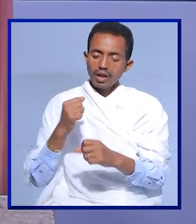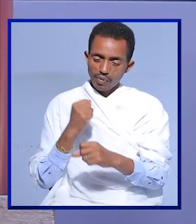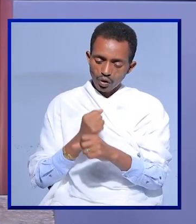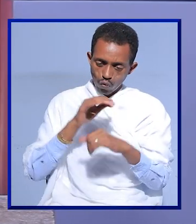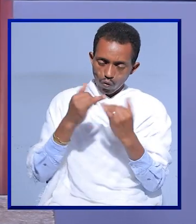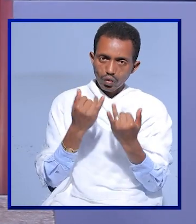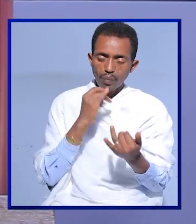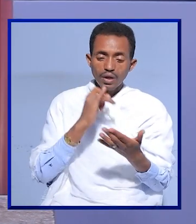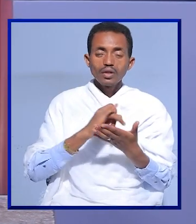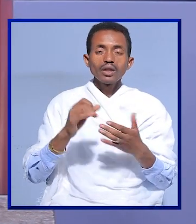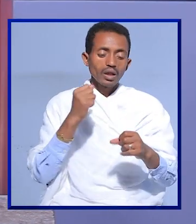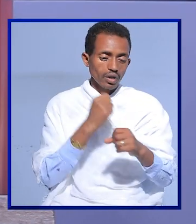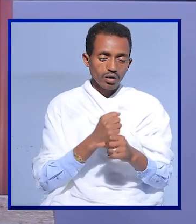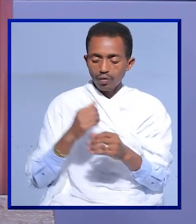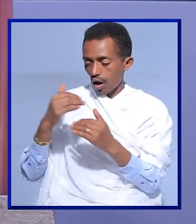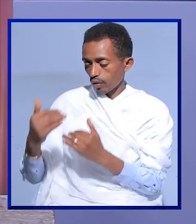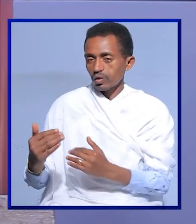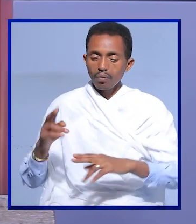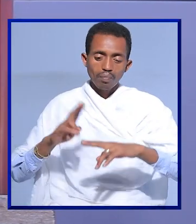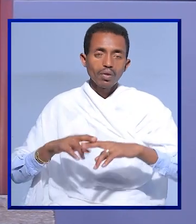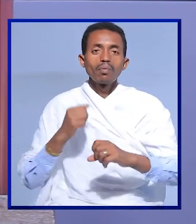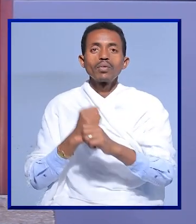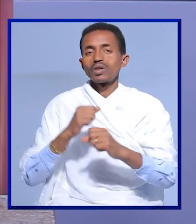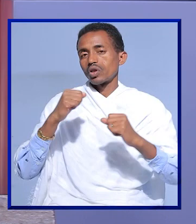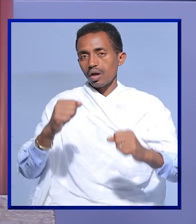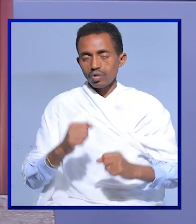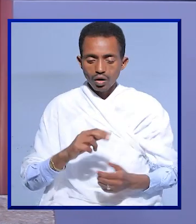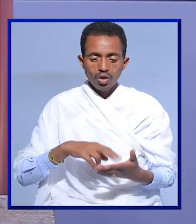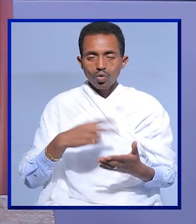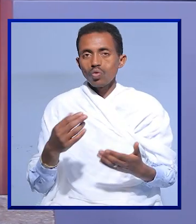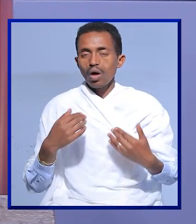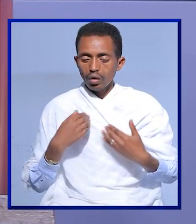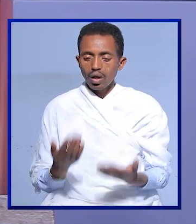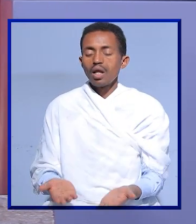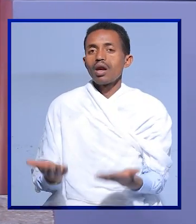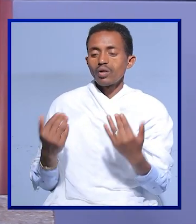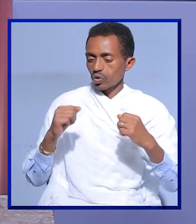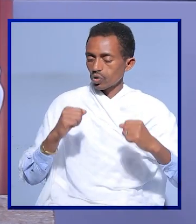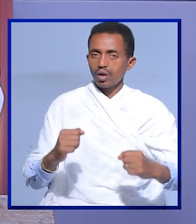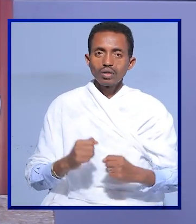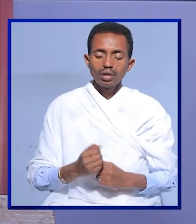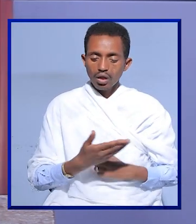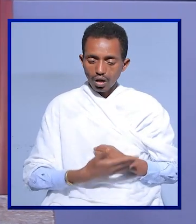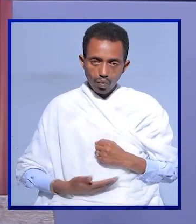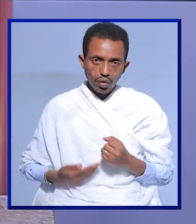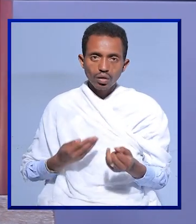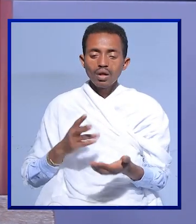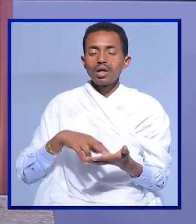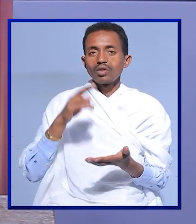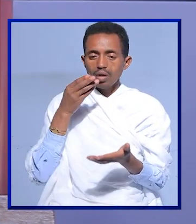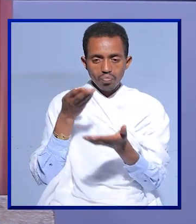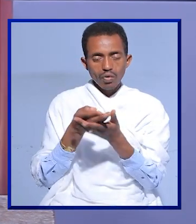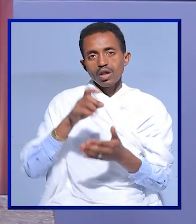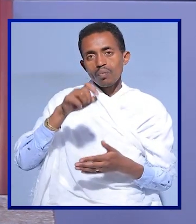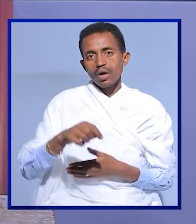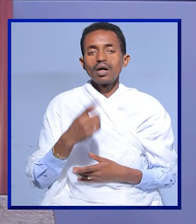የምንሰራውን ስራ የጽርቅ ስራ አጠገባችን መስራት እንችላለን። የወደቁአሉን እናነሳቸው ይገባል። የተራባሉን እናነሳቸው